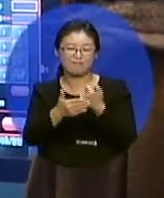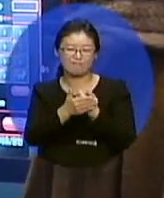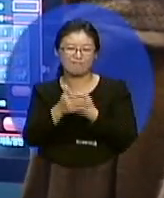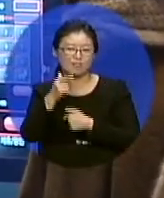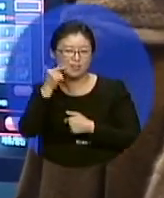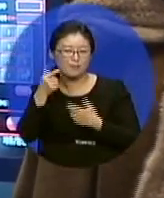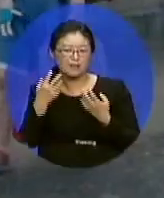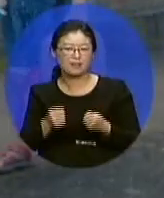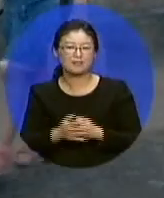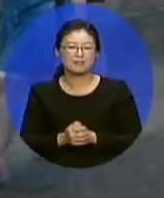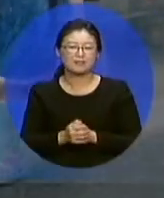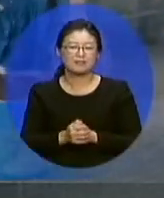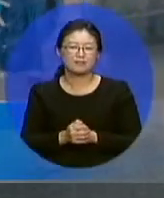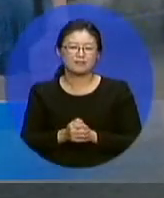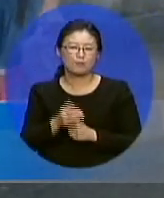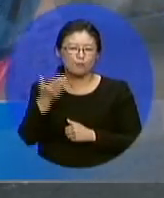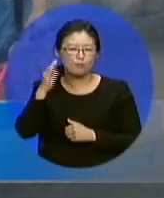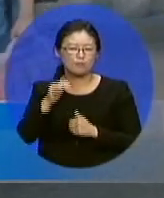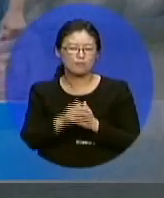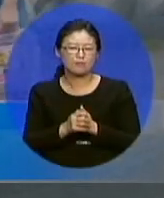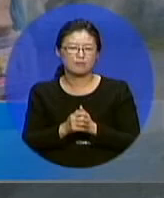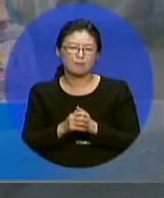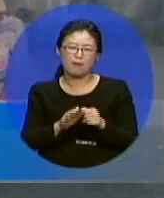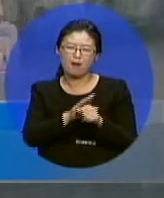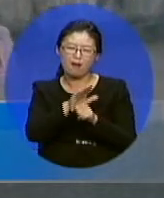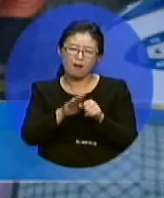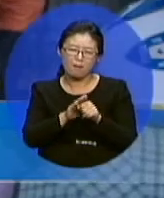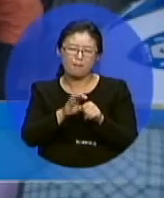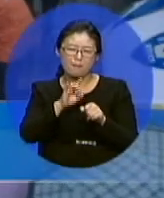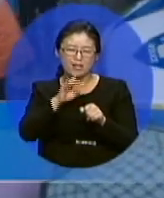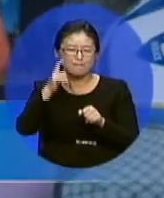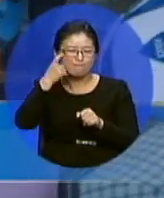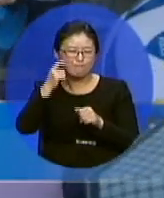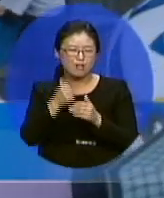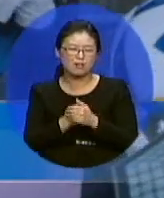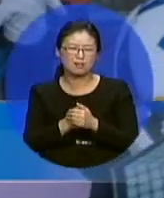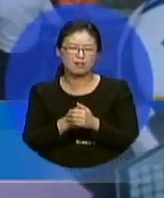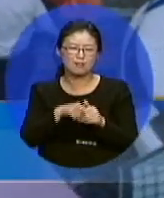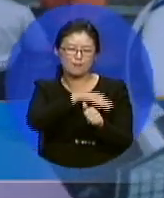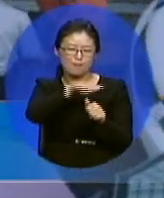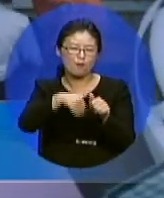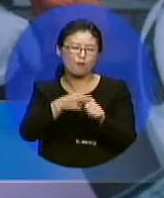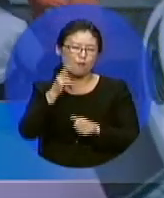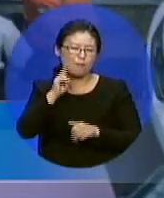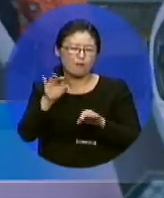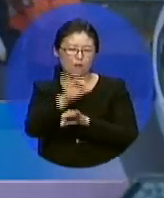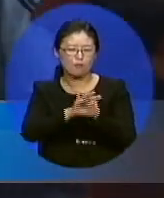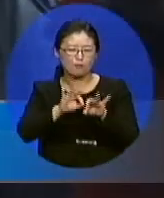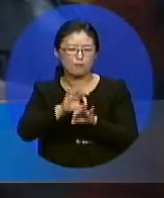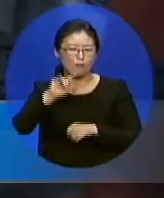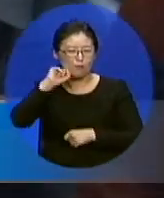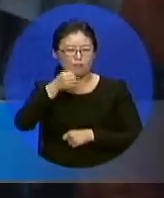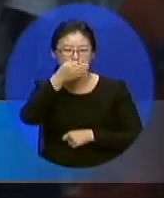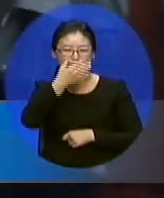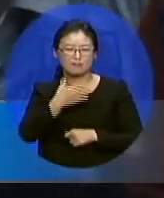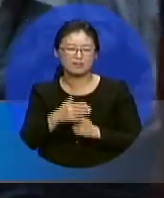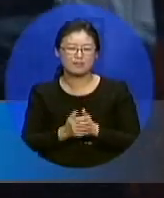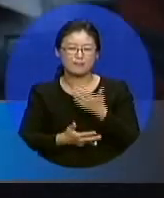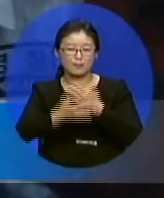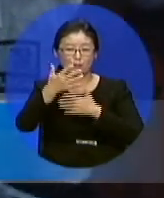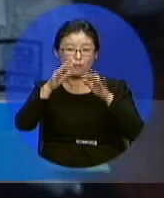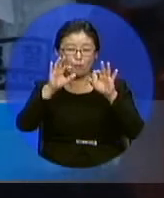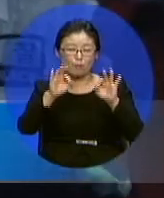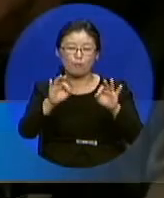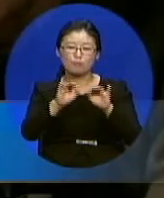분석합니다. 사실 요즘은 낭만에 젖어있기에 현실이 너무 각박하잖아요. 경제적인 문제도 크고요. 그리고 영화를 보시는